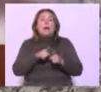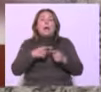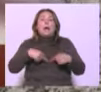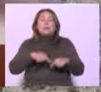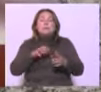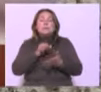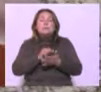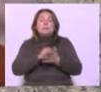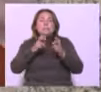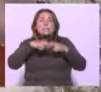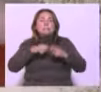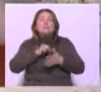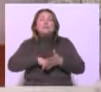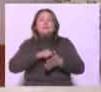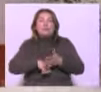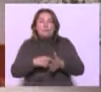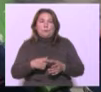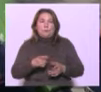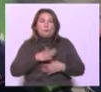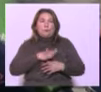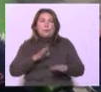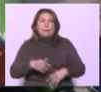занимаются исследованием причин их